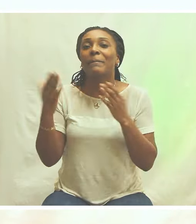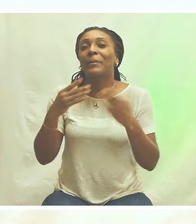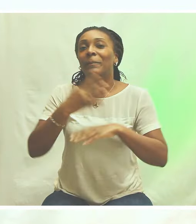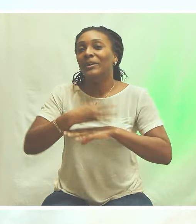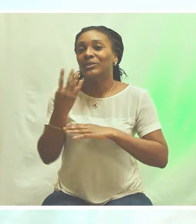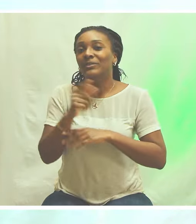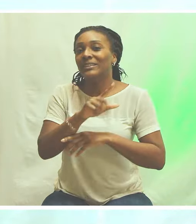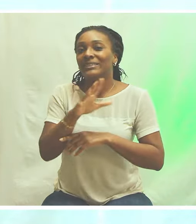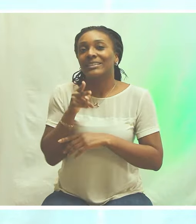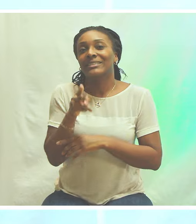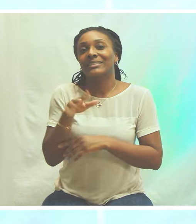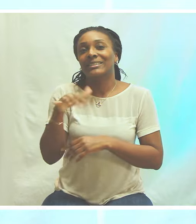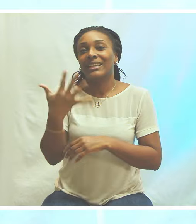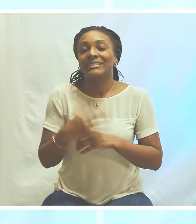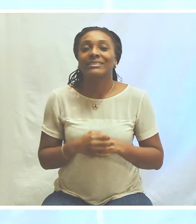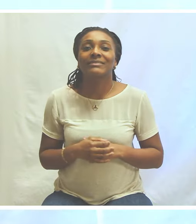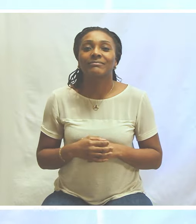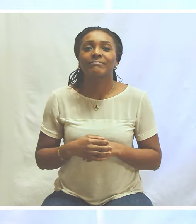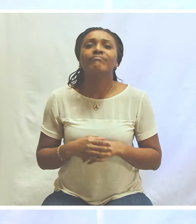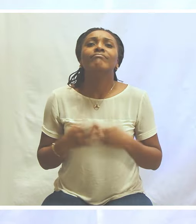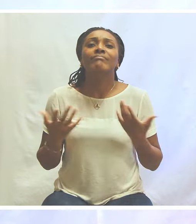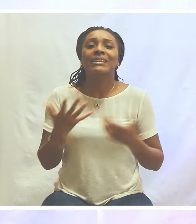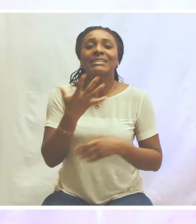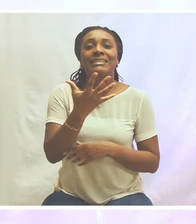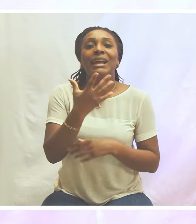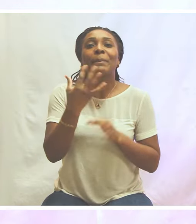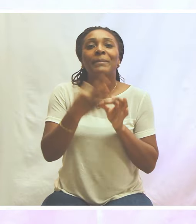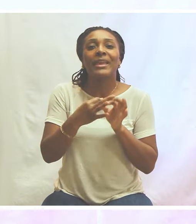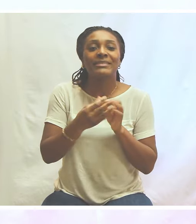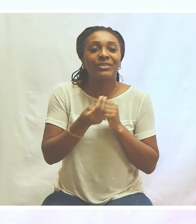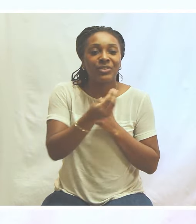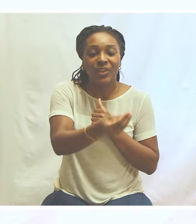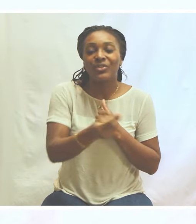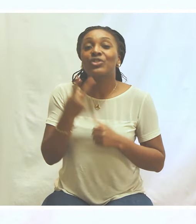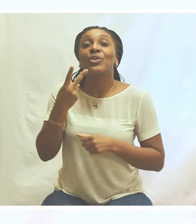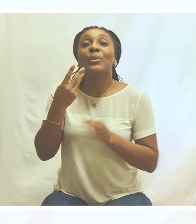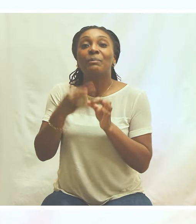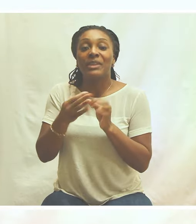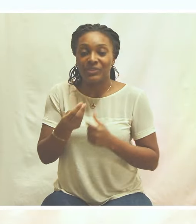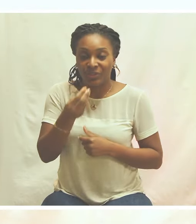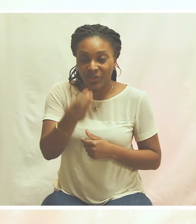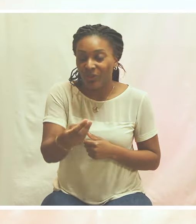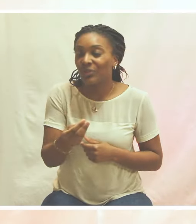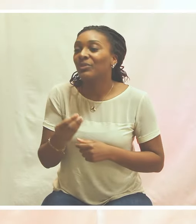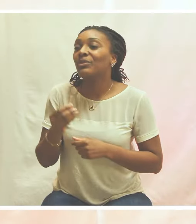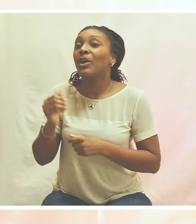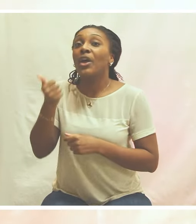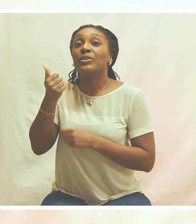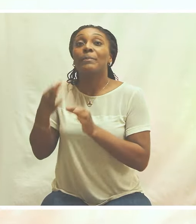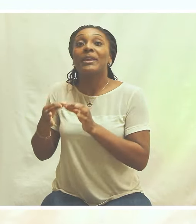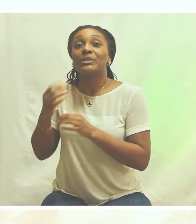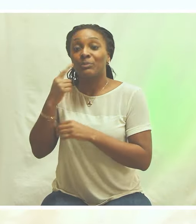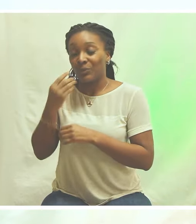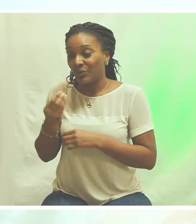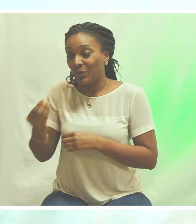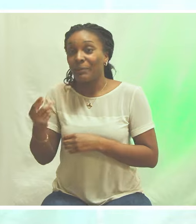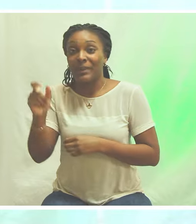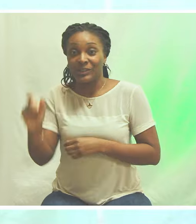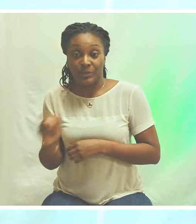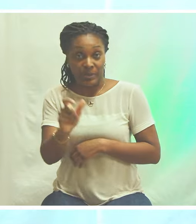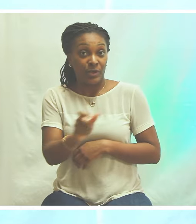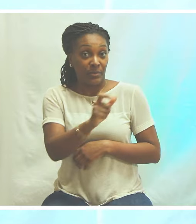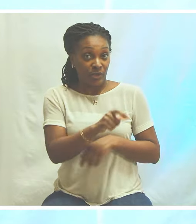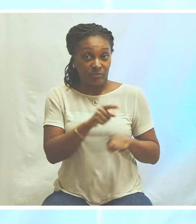15. Il donna 5 talents à l'un, 2 à l'autre et 1 au troisième, à chacun selon